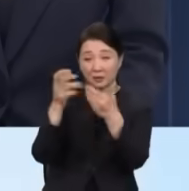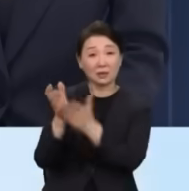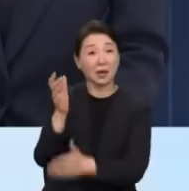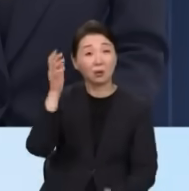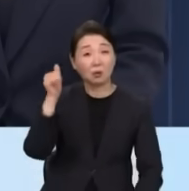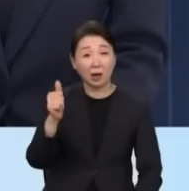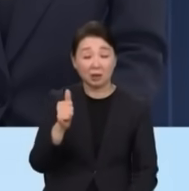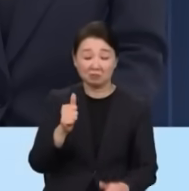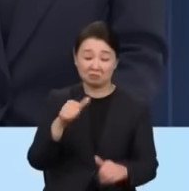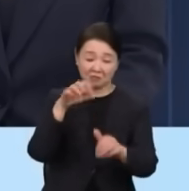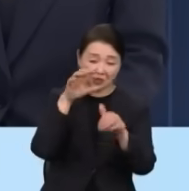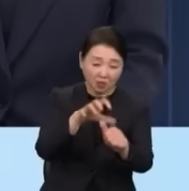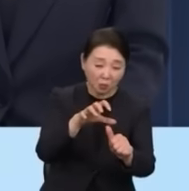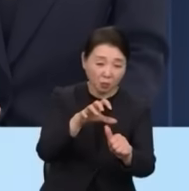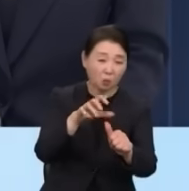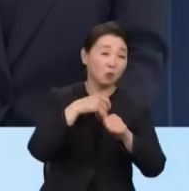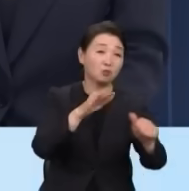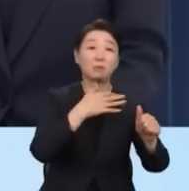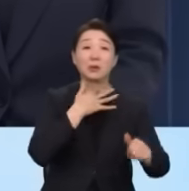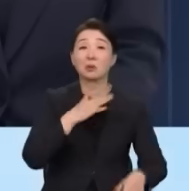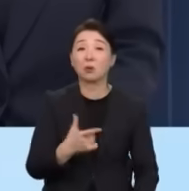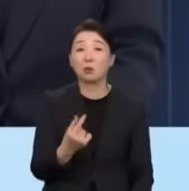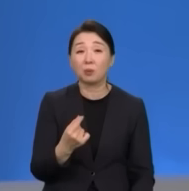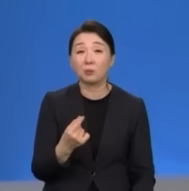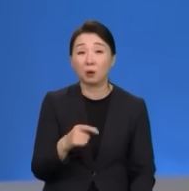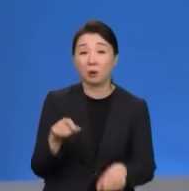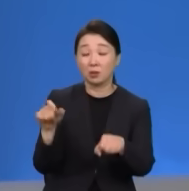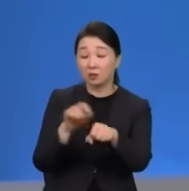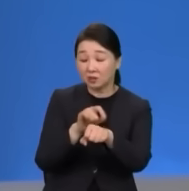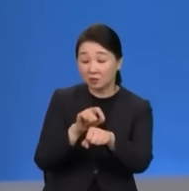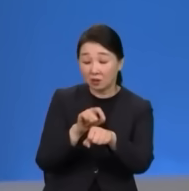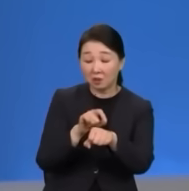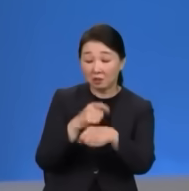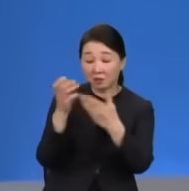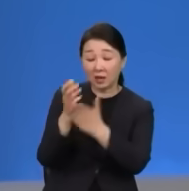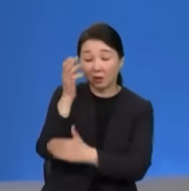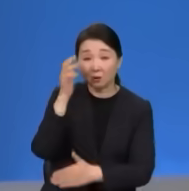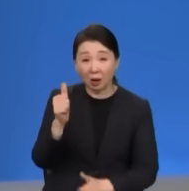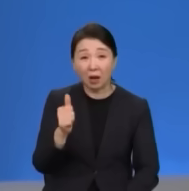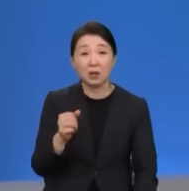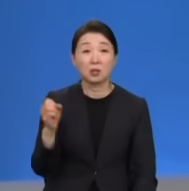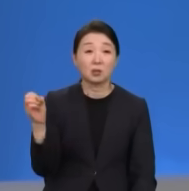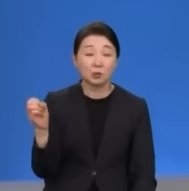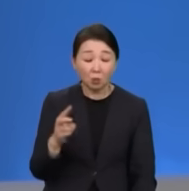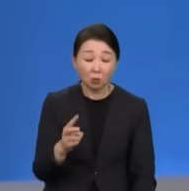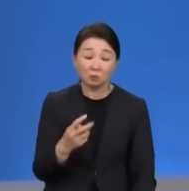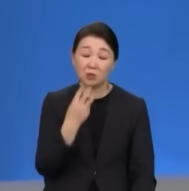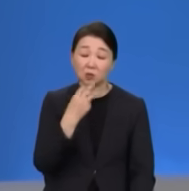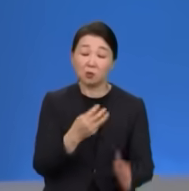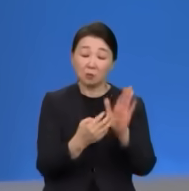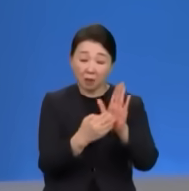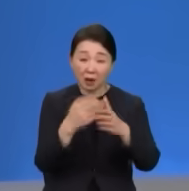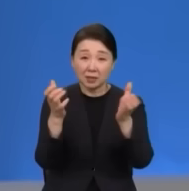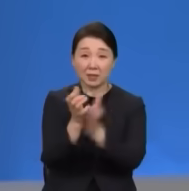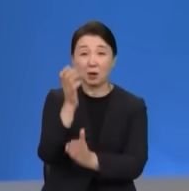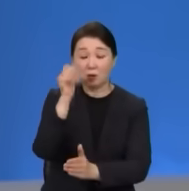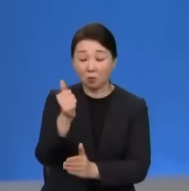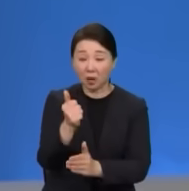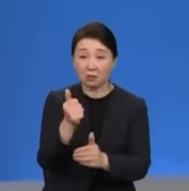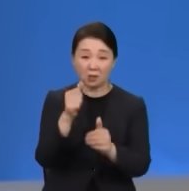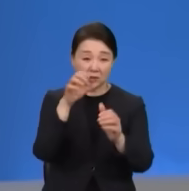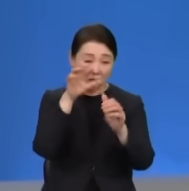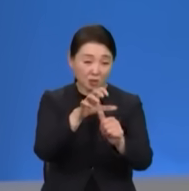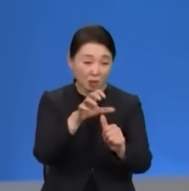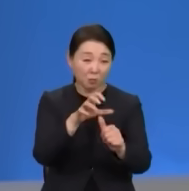투입한 적이 없다고 부인하고 있고 또 특전사령관과 수방사령관도 체포조 투입에 대해 명시적으로 시인은 하고 있지 않습니다.